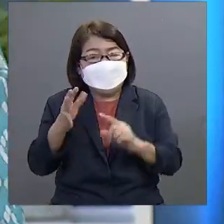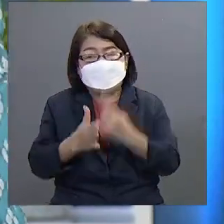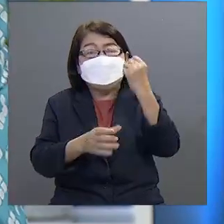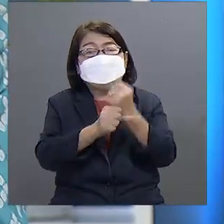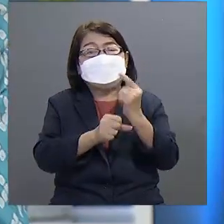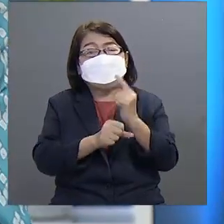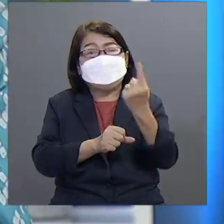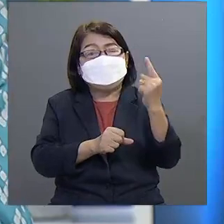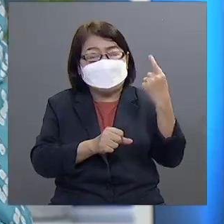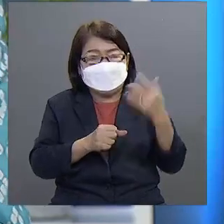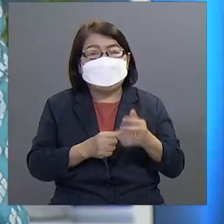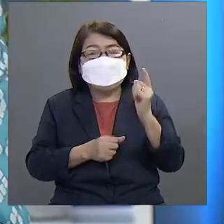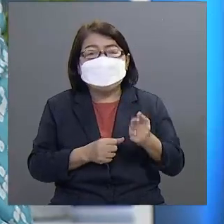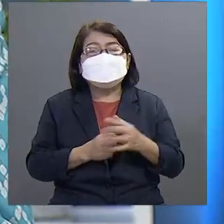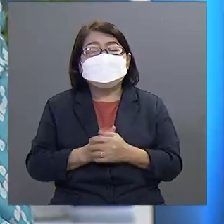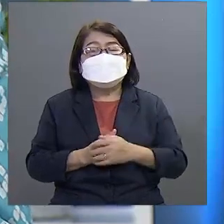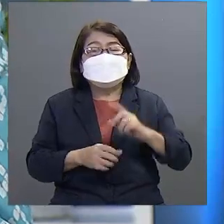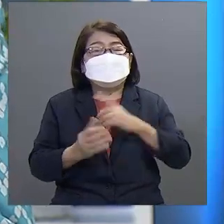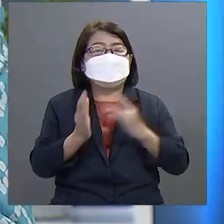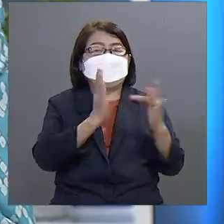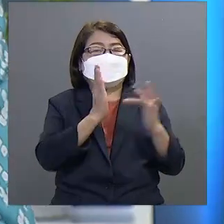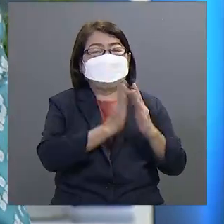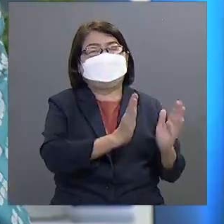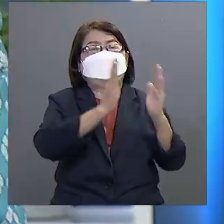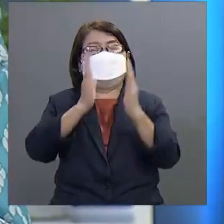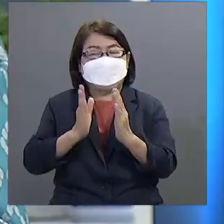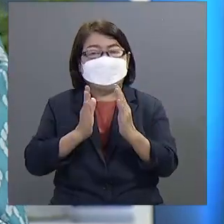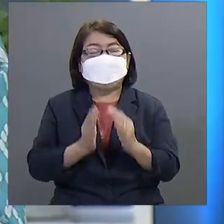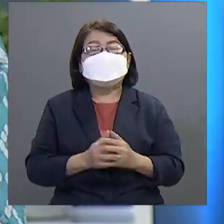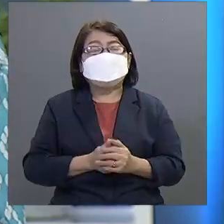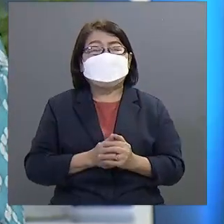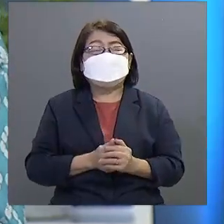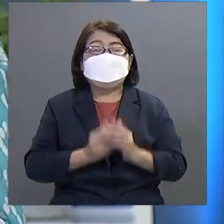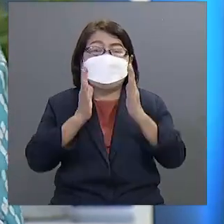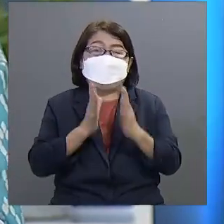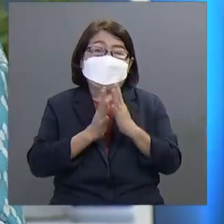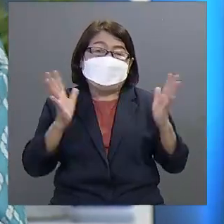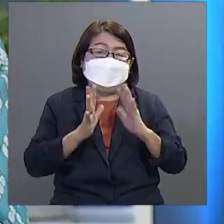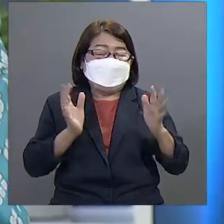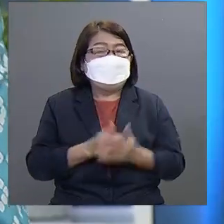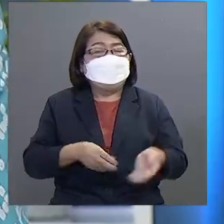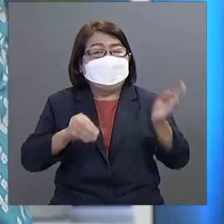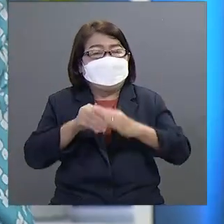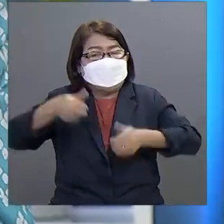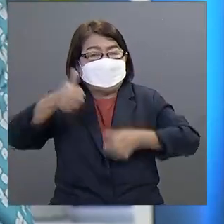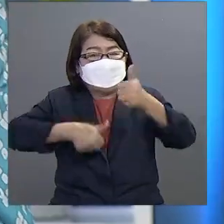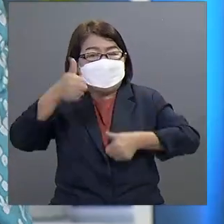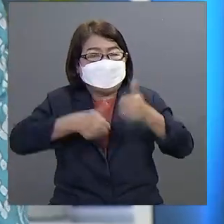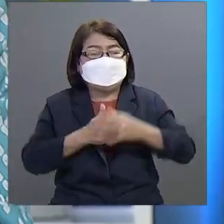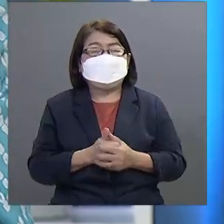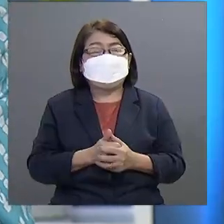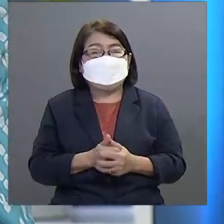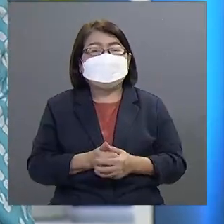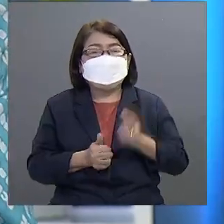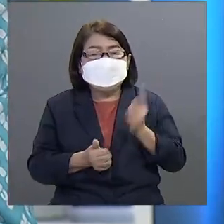องเอาเทคโนโลยีมาใช้ครับเพื่อลดการเพื่อเพิ่มการแข่งขันแล้วก็ลดคนนิดหน่อยเราต้องลดต้นทุนนะครับลด